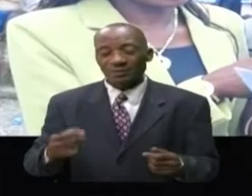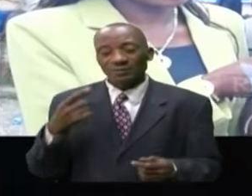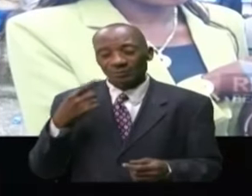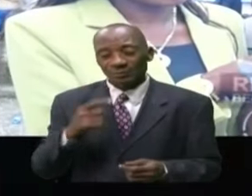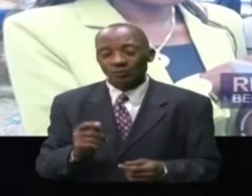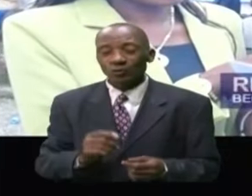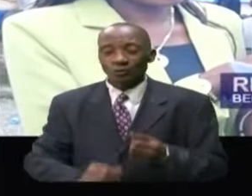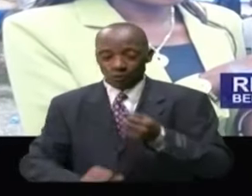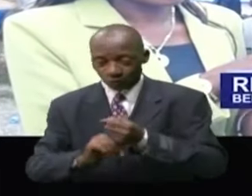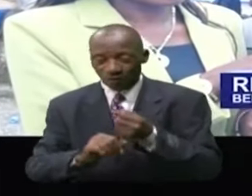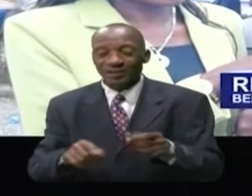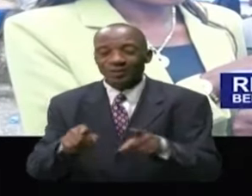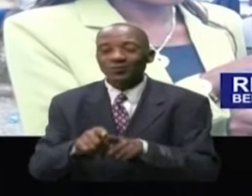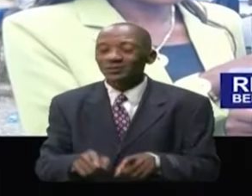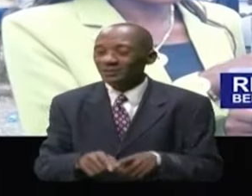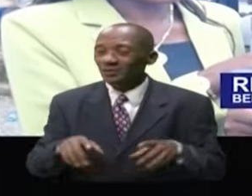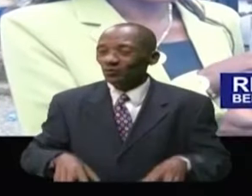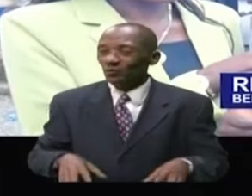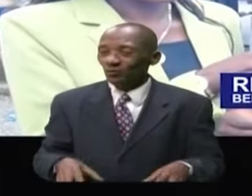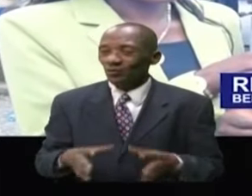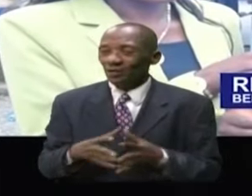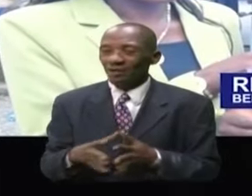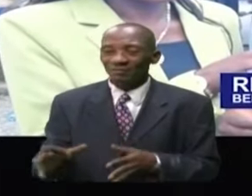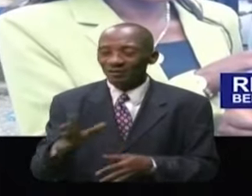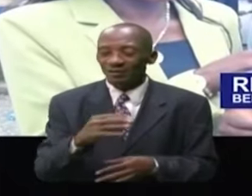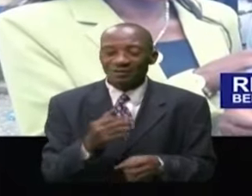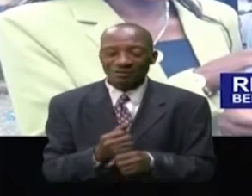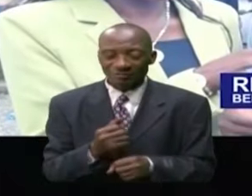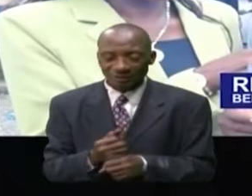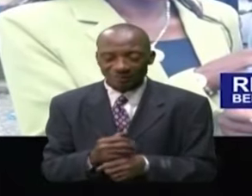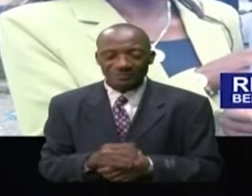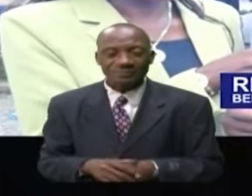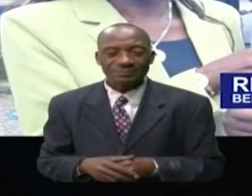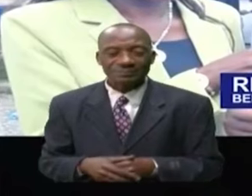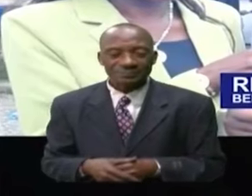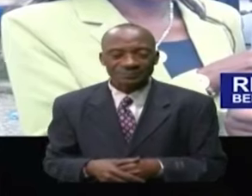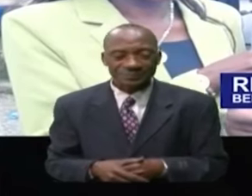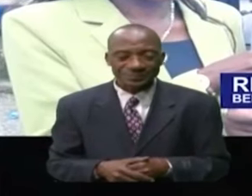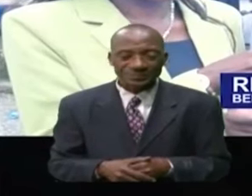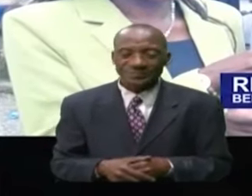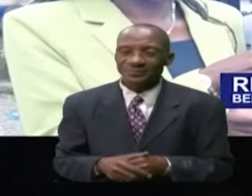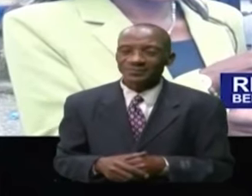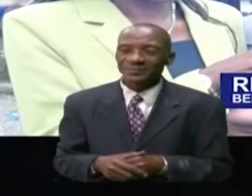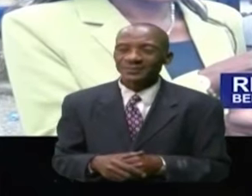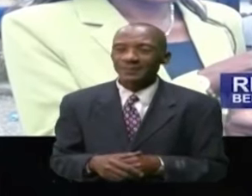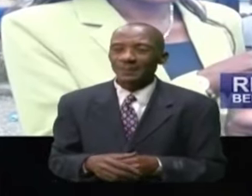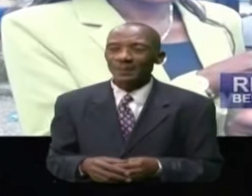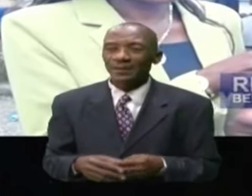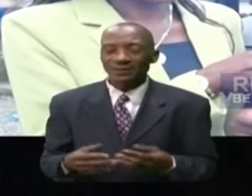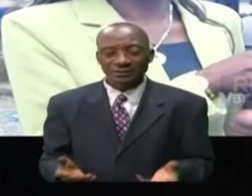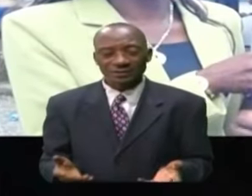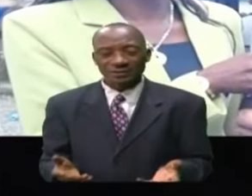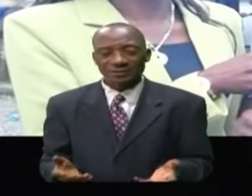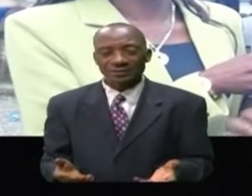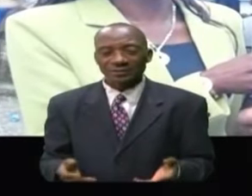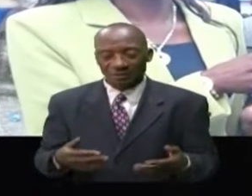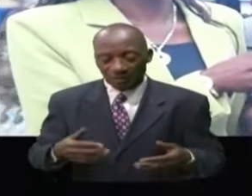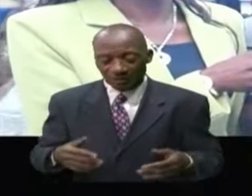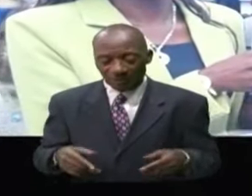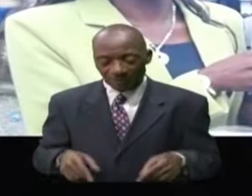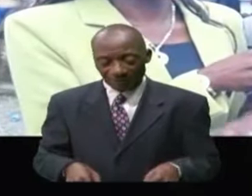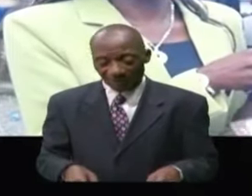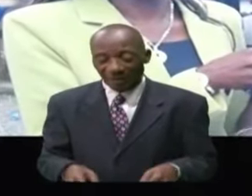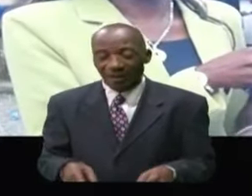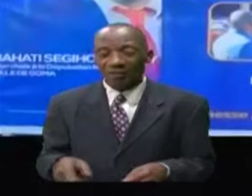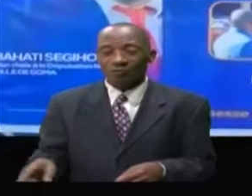le temps de le construire, pas en revenant dans le lit, mais en faisant les recherches pour devenir des professionnels dans